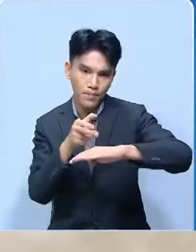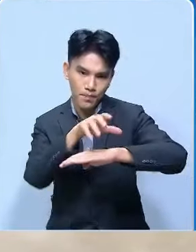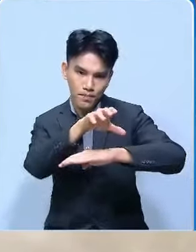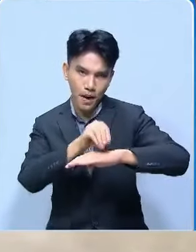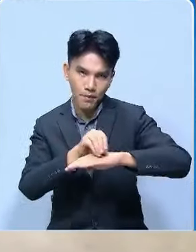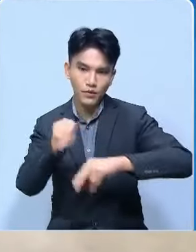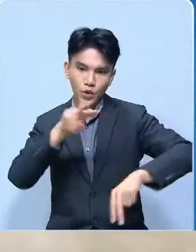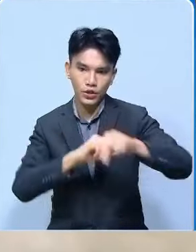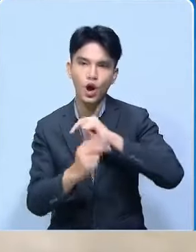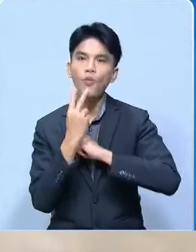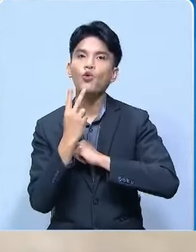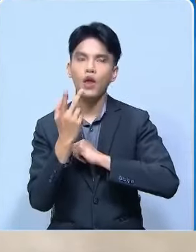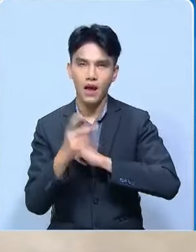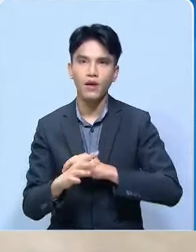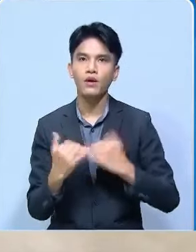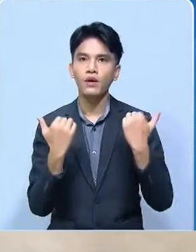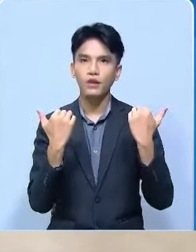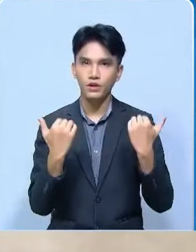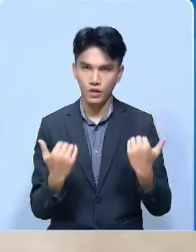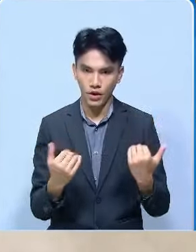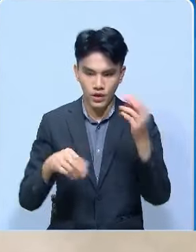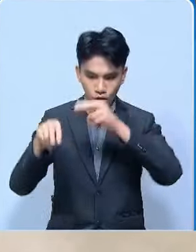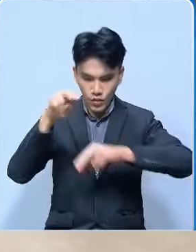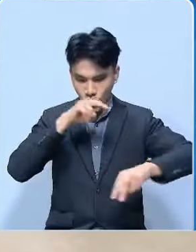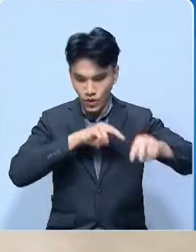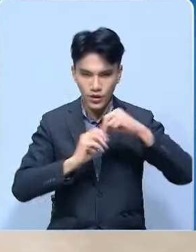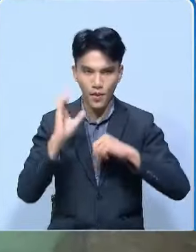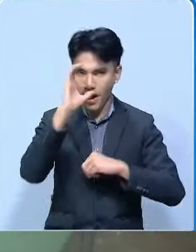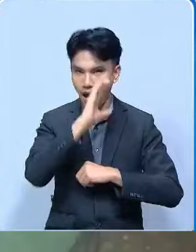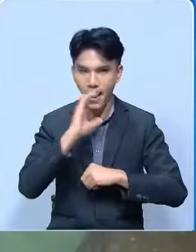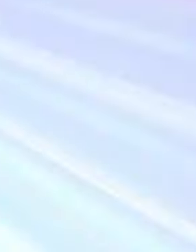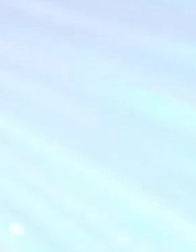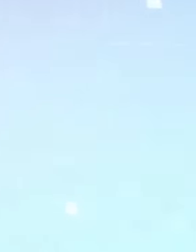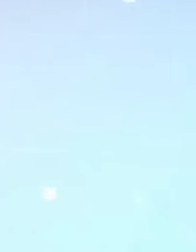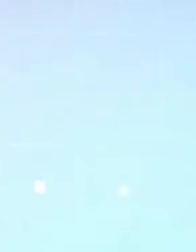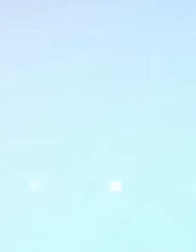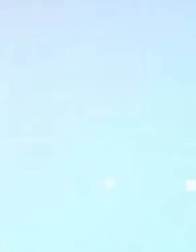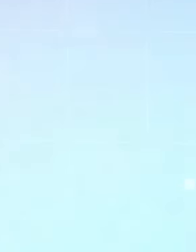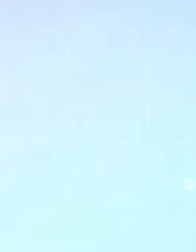ลบหนีแล้วนะคะตอนนี้อยู่ระหว่างการติดตามตัวมาดำเนินคดีค่ะ